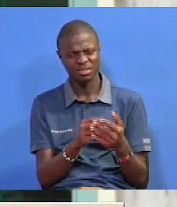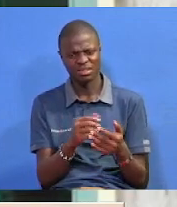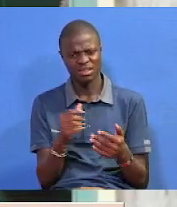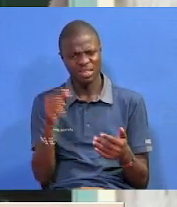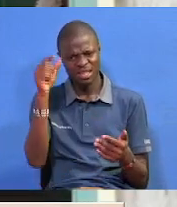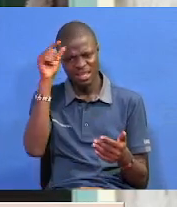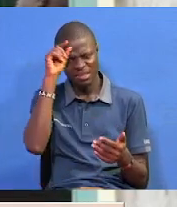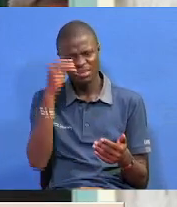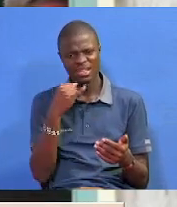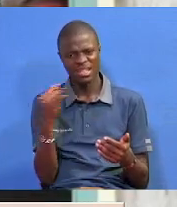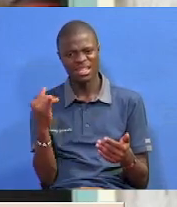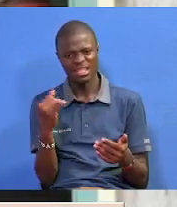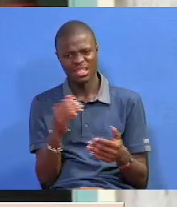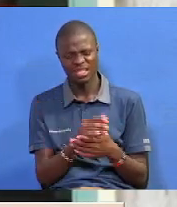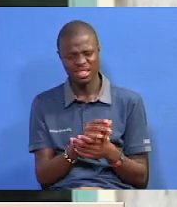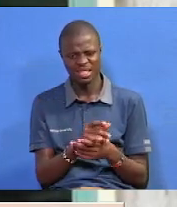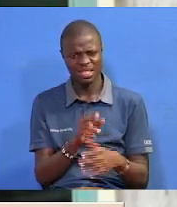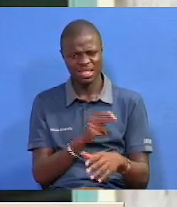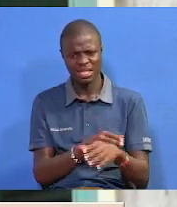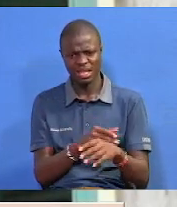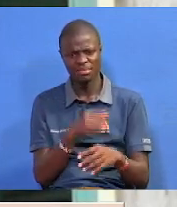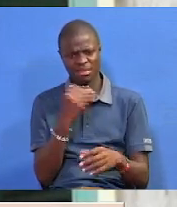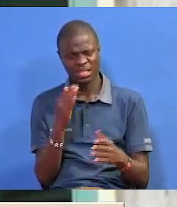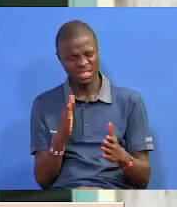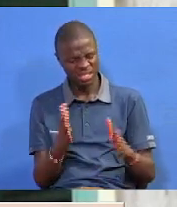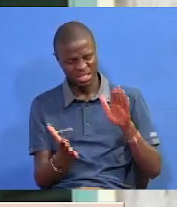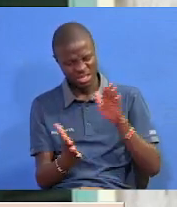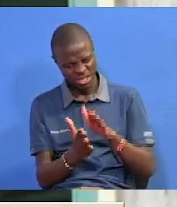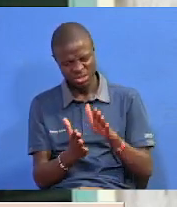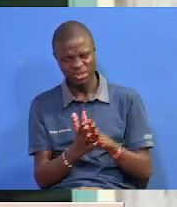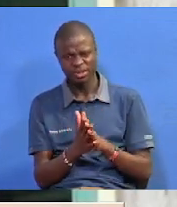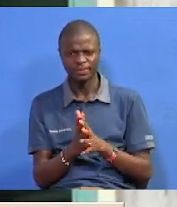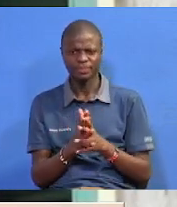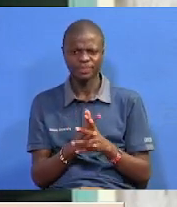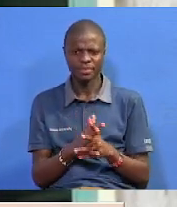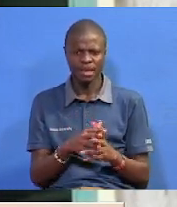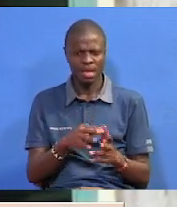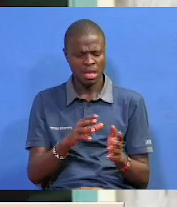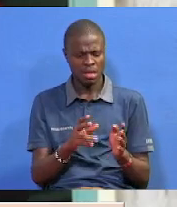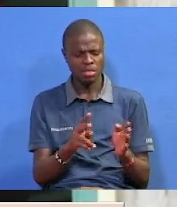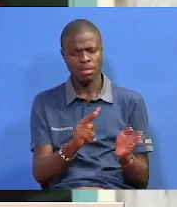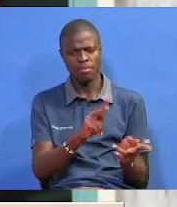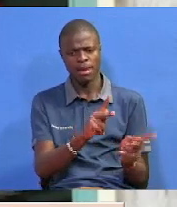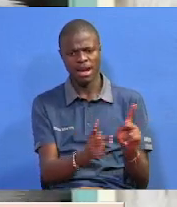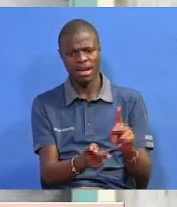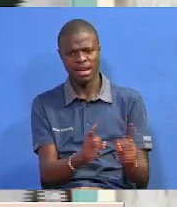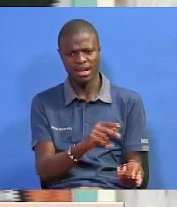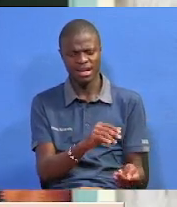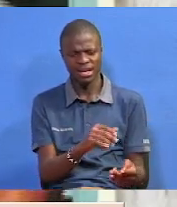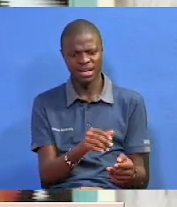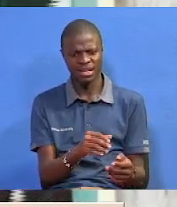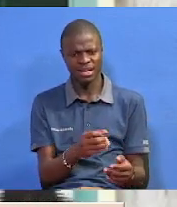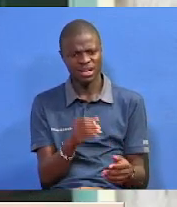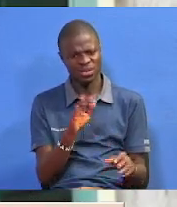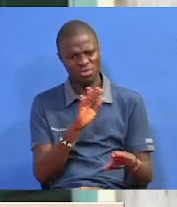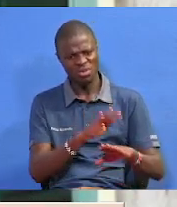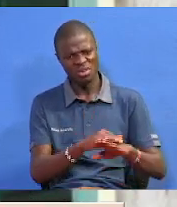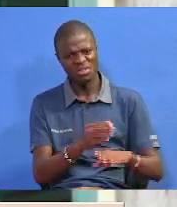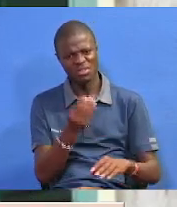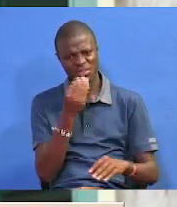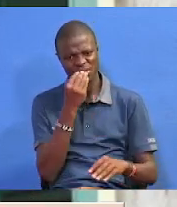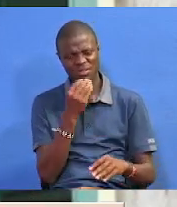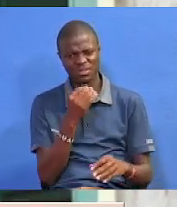sana, na yale malengo wako nayo ama ile mipango wako nayo kuhusu vyakula katika nchi